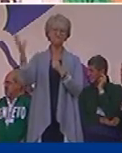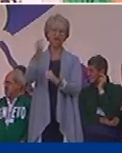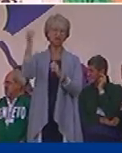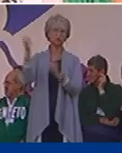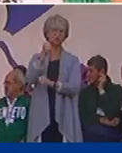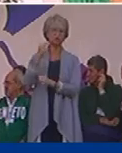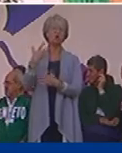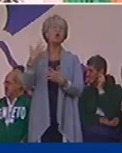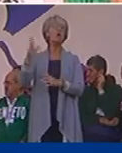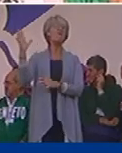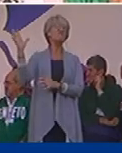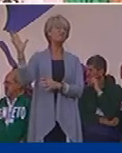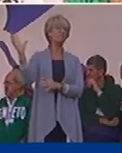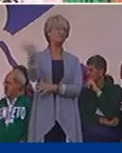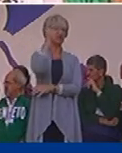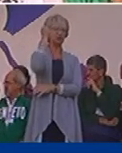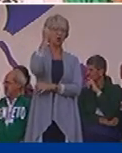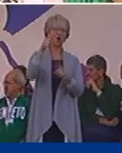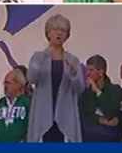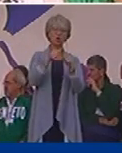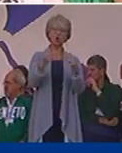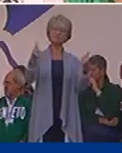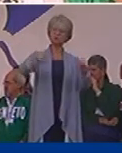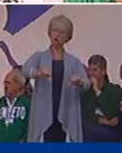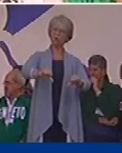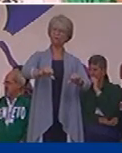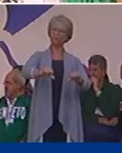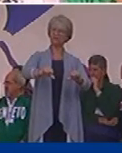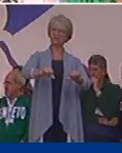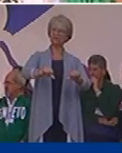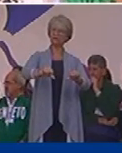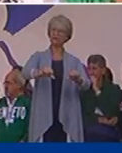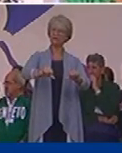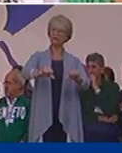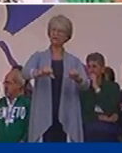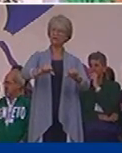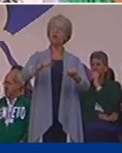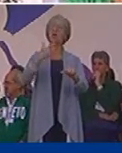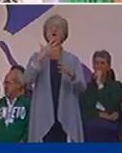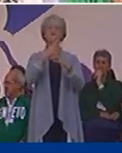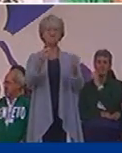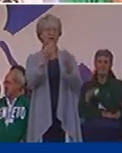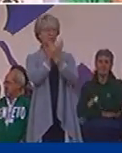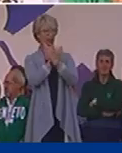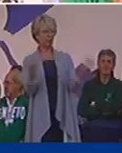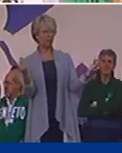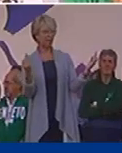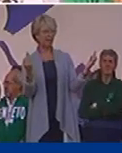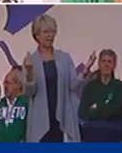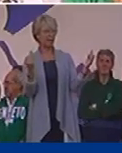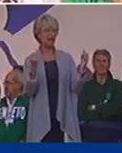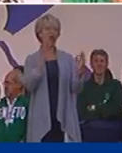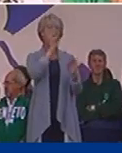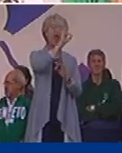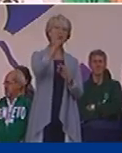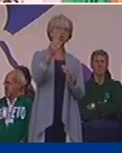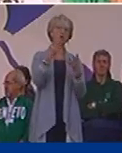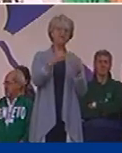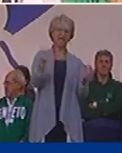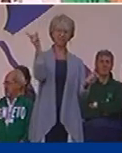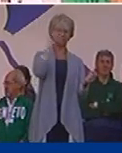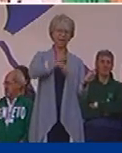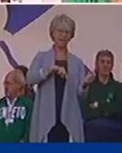delle vittorie come delle sconfitte, delle cose fatte bene come delle cose fatte